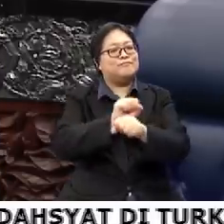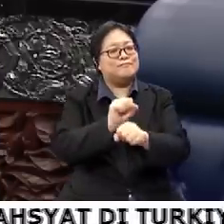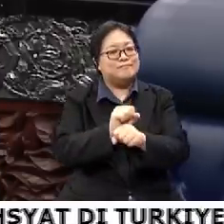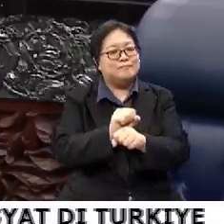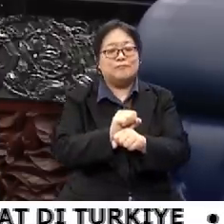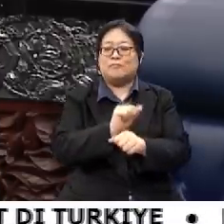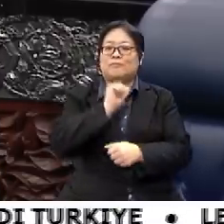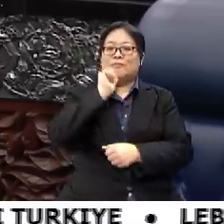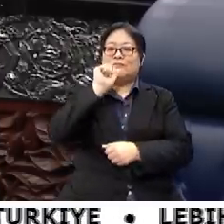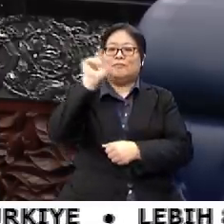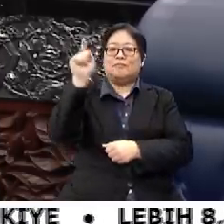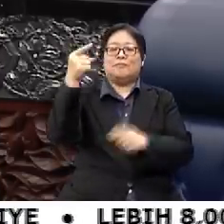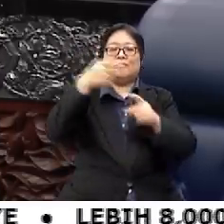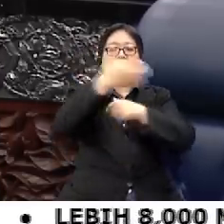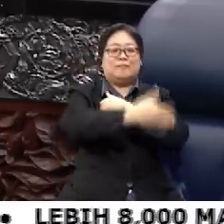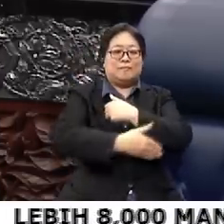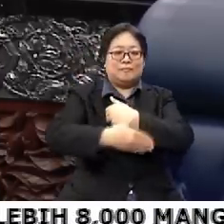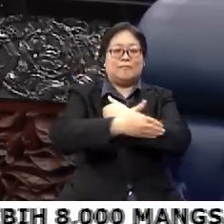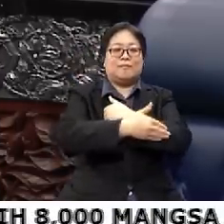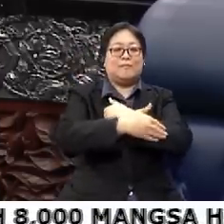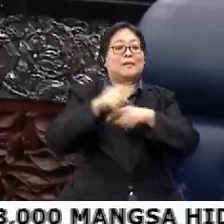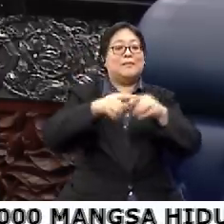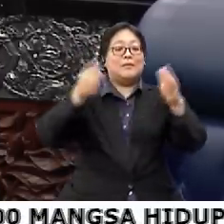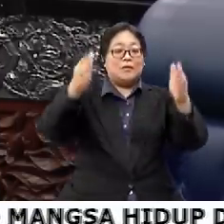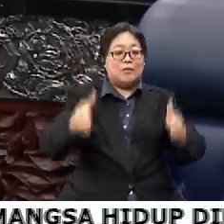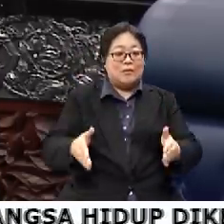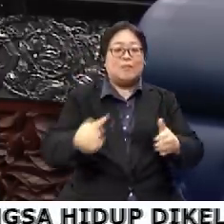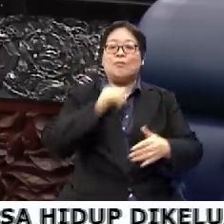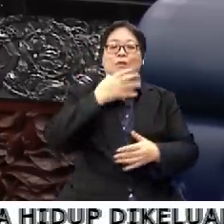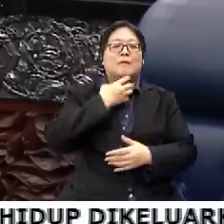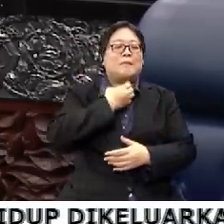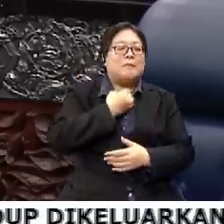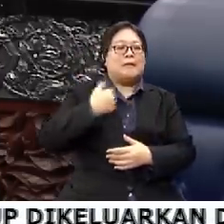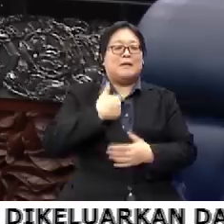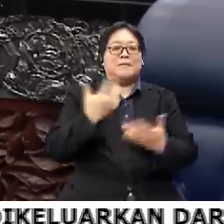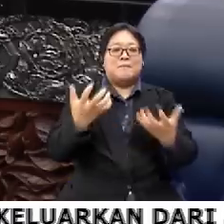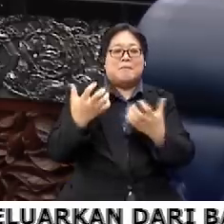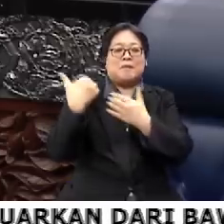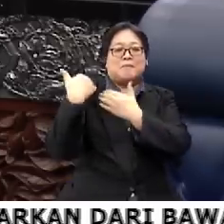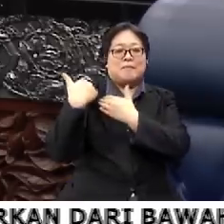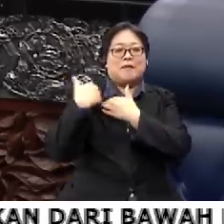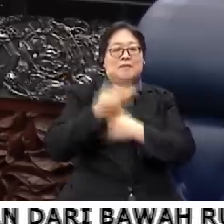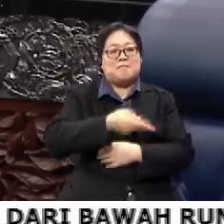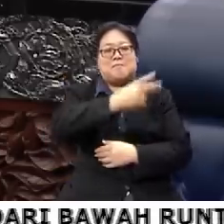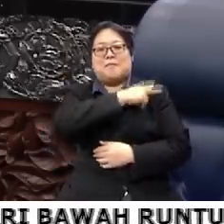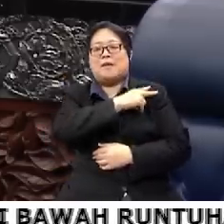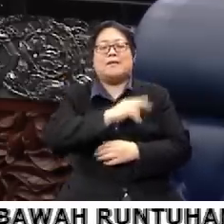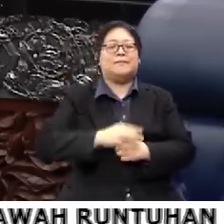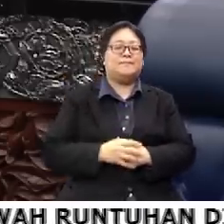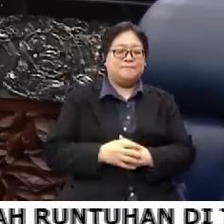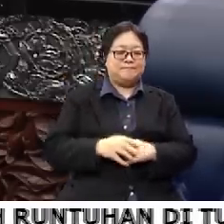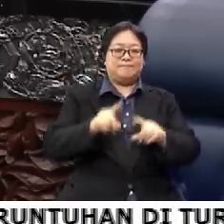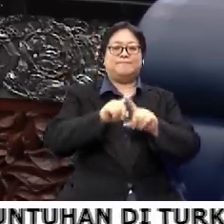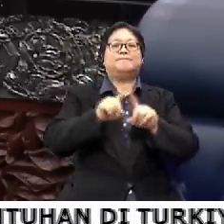hanya kepada negara kita, kepada umat yang ada, bukan nafsu kita mendapat jawatan pangkat yang ada,